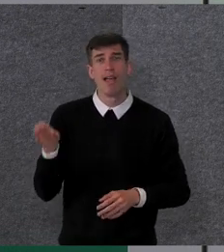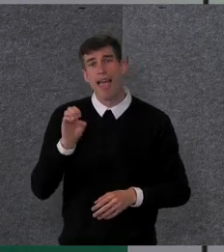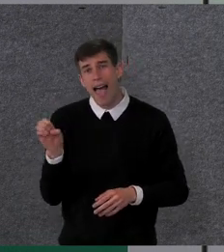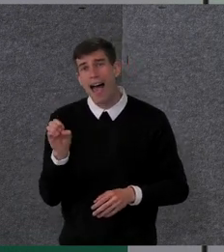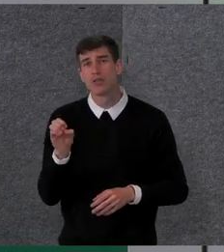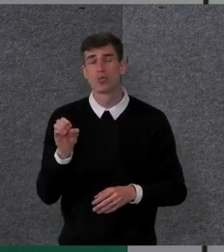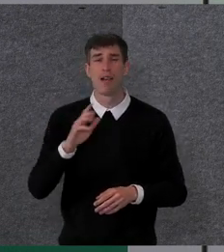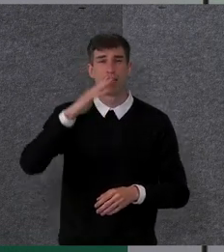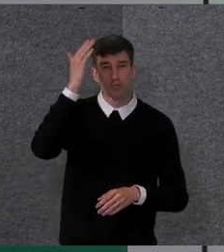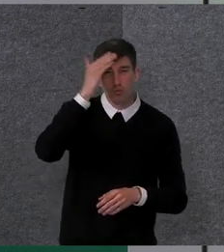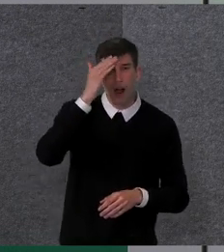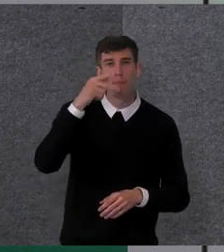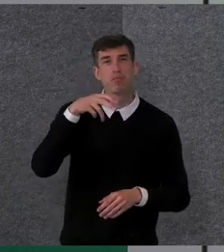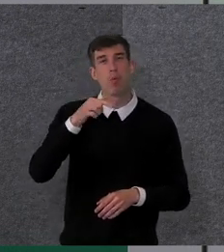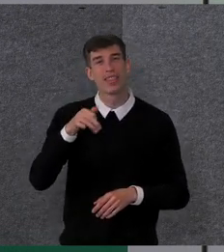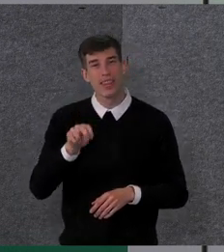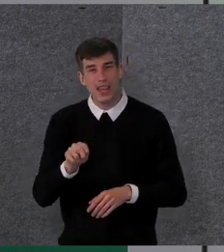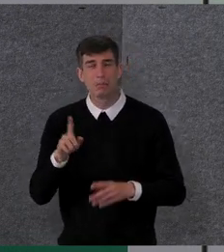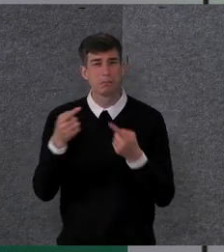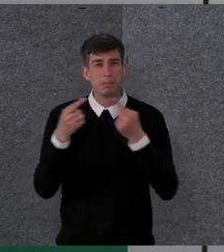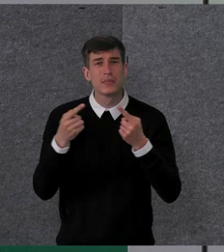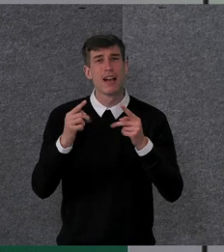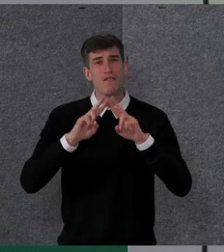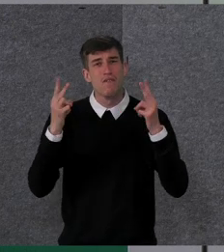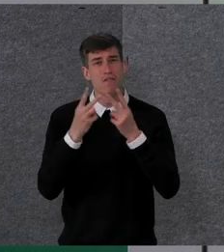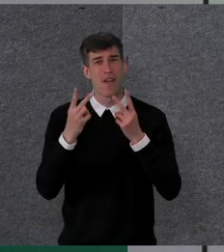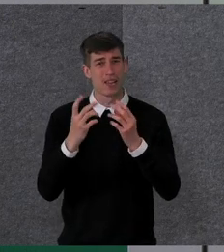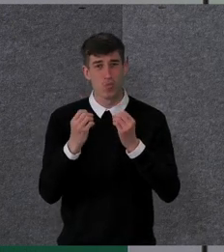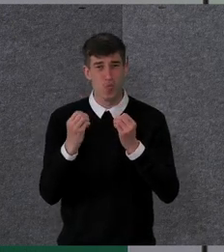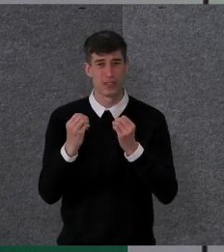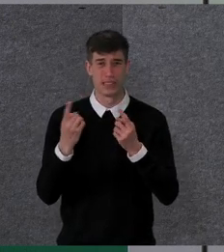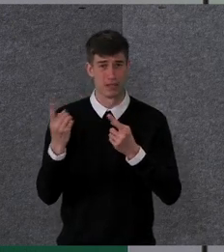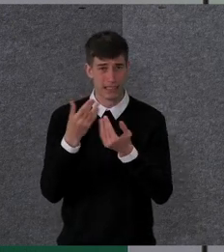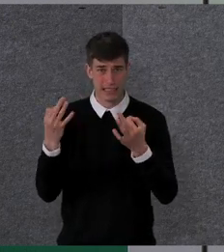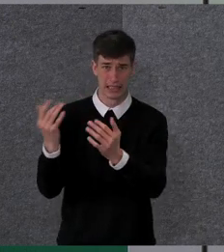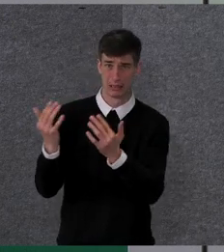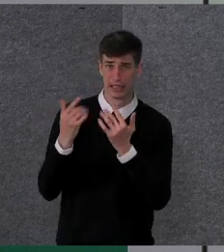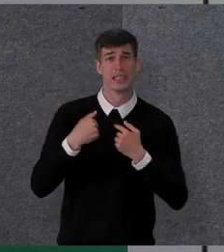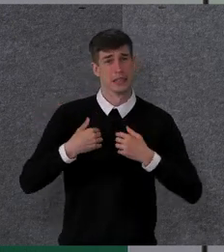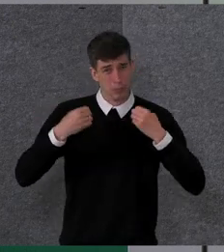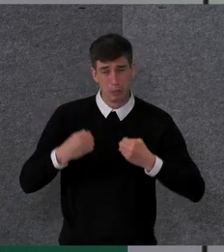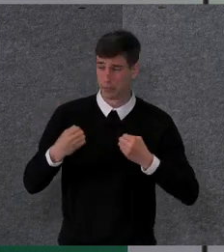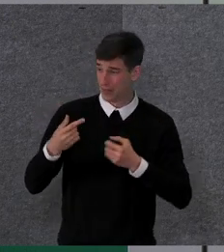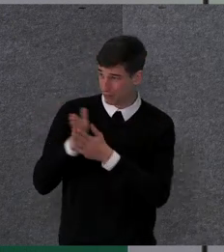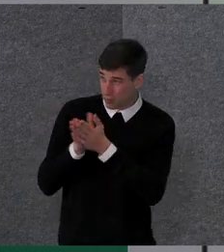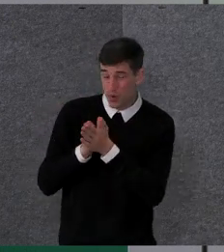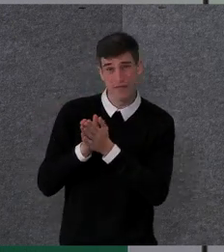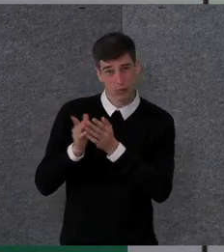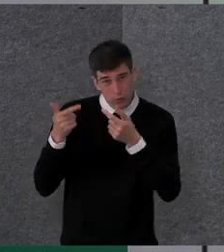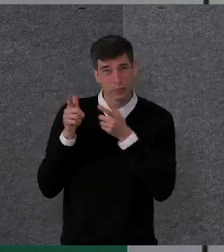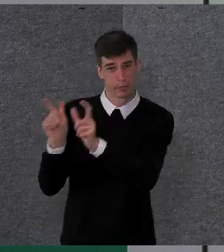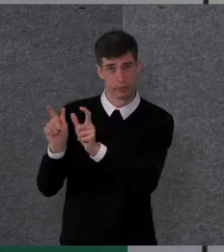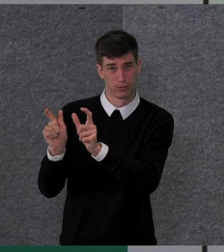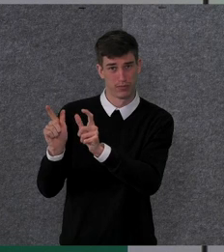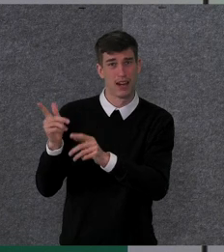Putin, ihre Art, unsere Welt in Unsicherheit zu bringen, ist für uns Grüne nur Ansporn, noch stärker für eine feministische